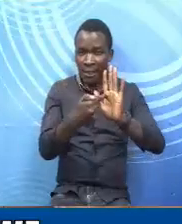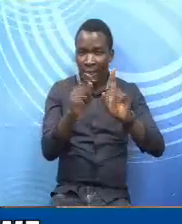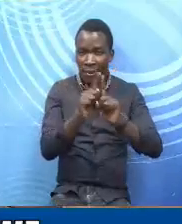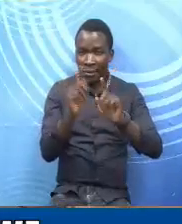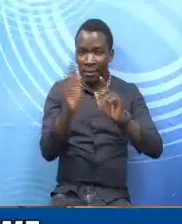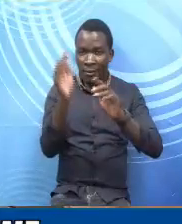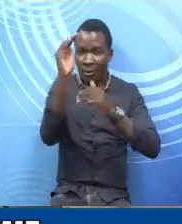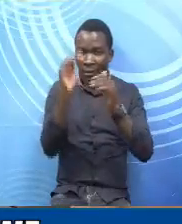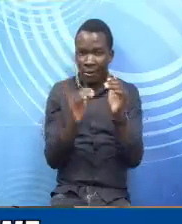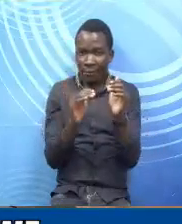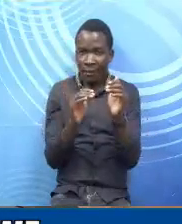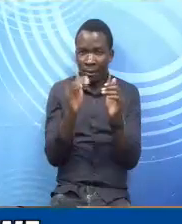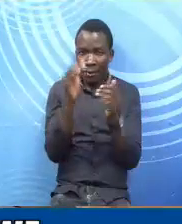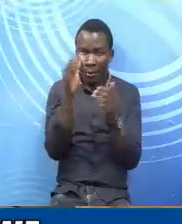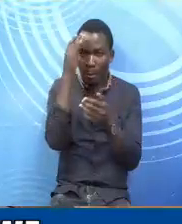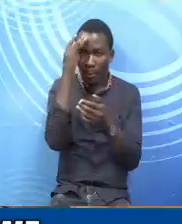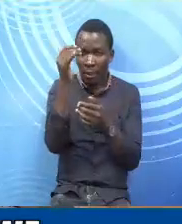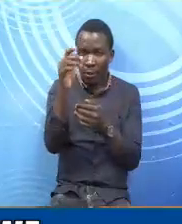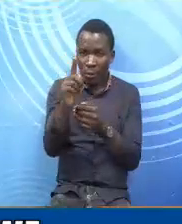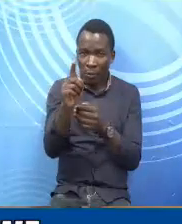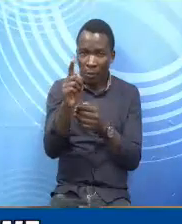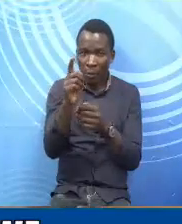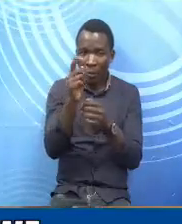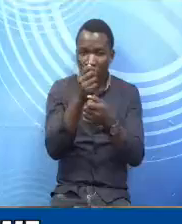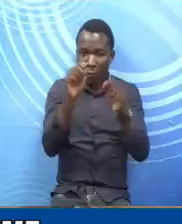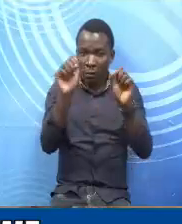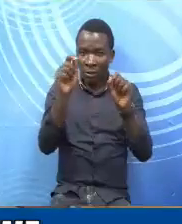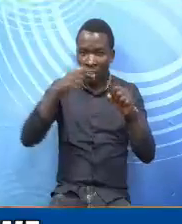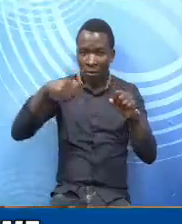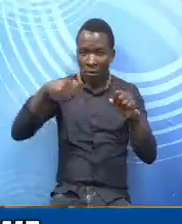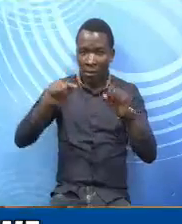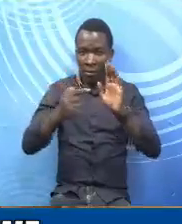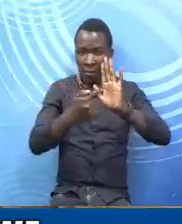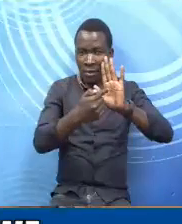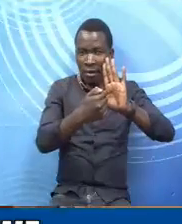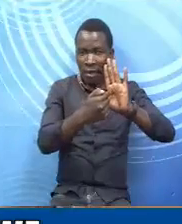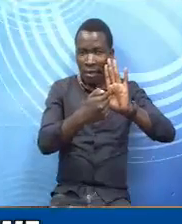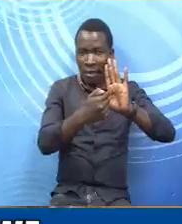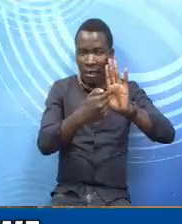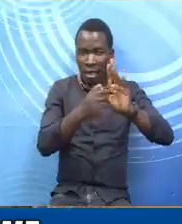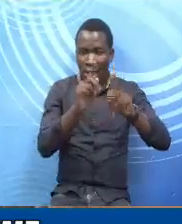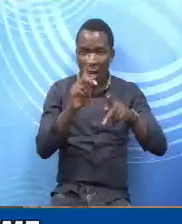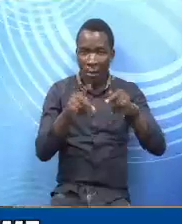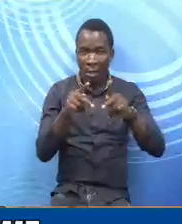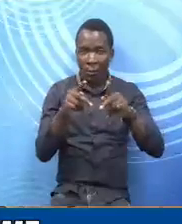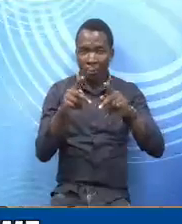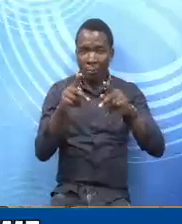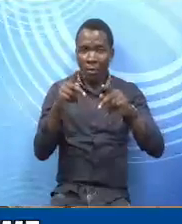nk'urwego nuko uwo muntu ukumutabara twebwe biri kugaragara yuko abantu uri gusa nk'abo